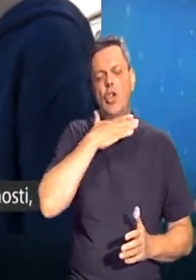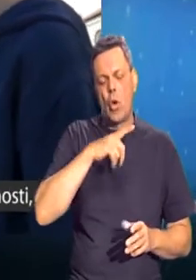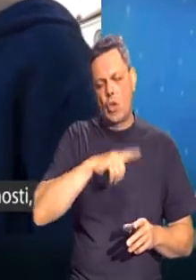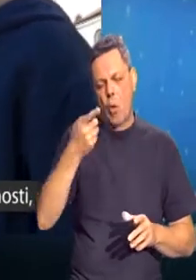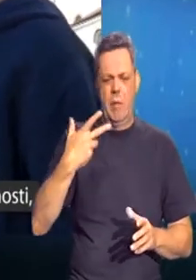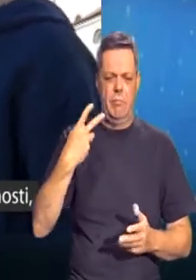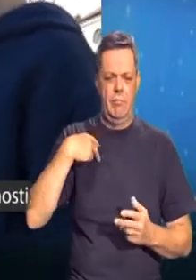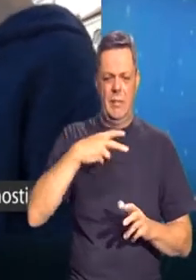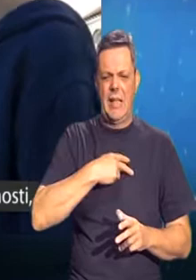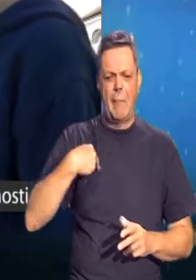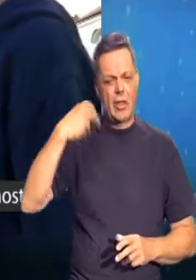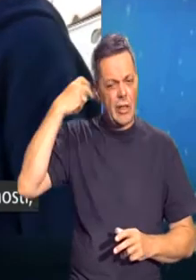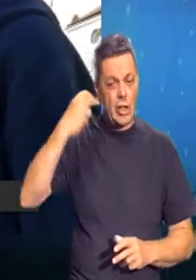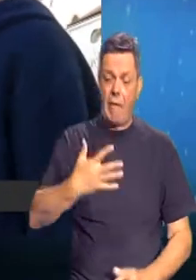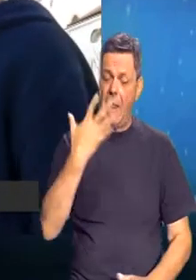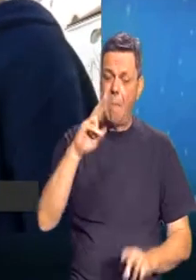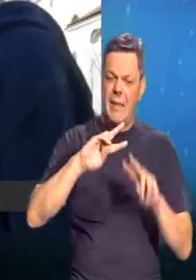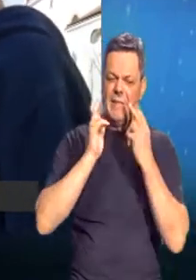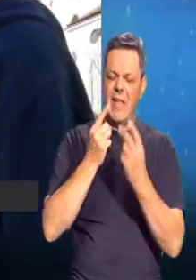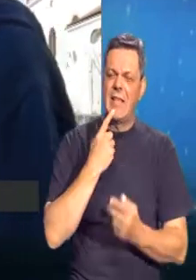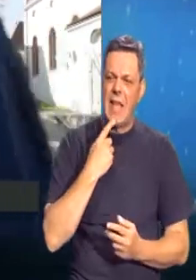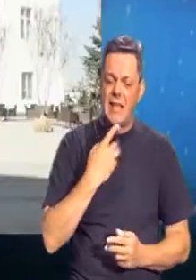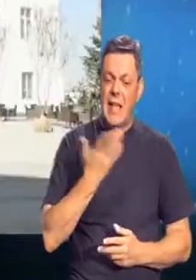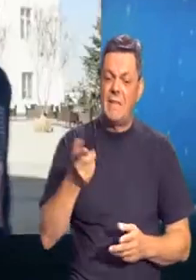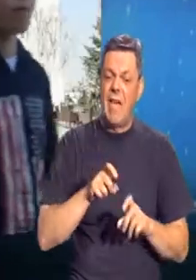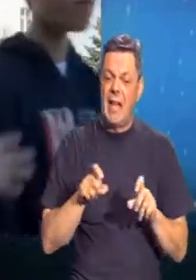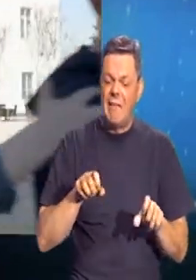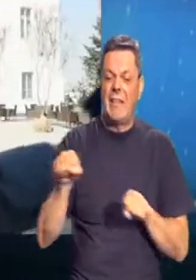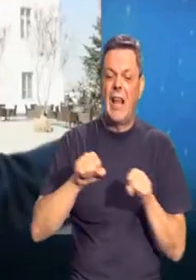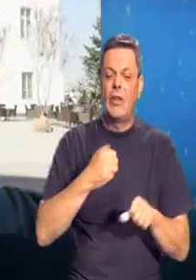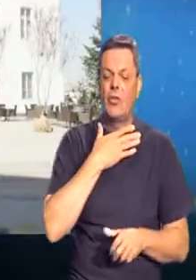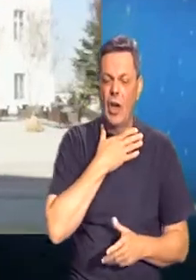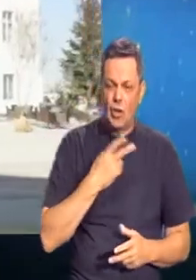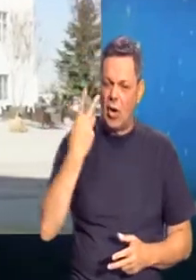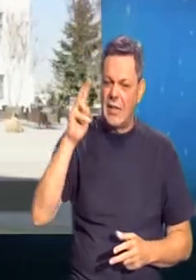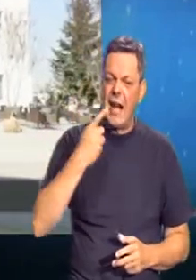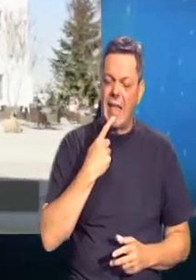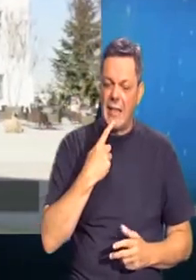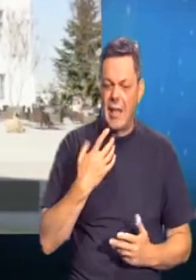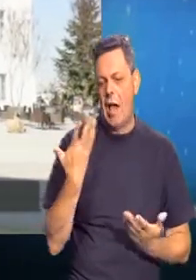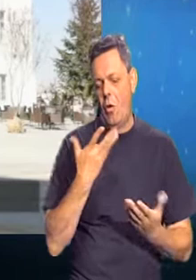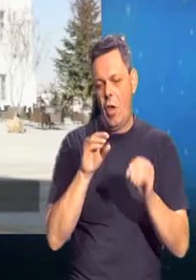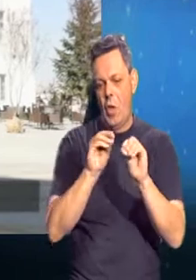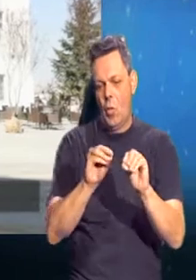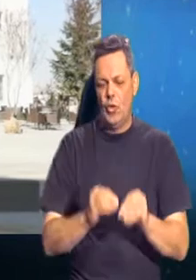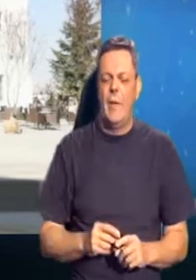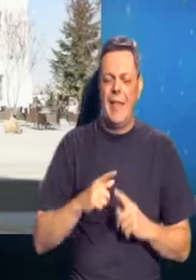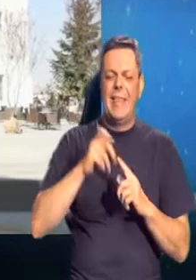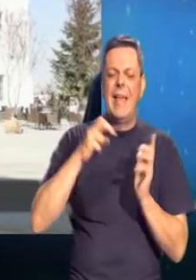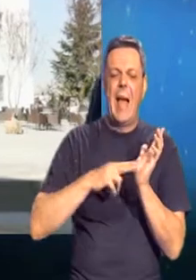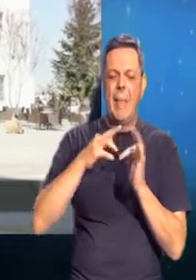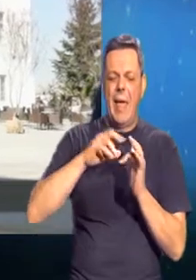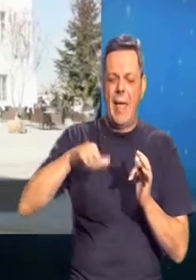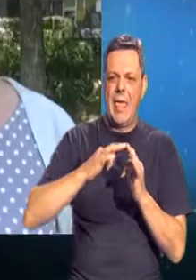Zagrebačke Trešnjevke i to na čak 5 svjetskih jezika. Za sve je kriva direktorica škole stranih jezika u kojoj ih uče, Tihana